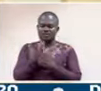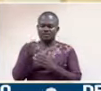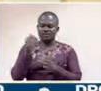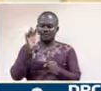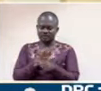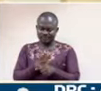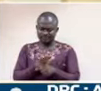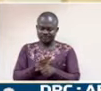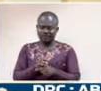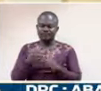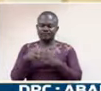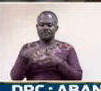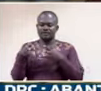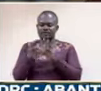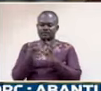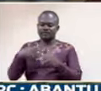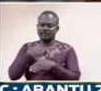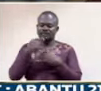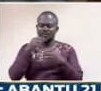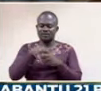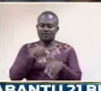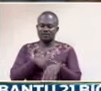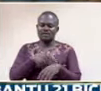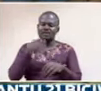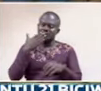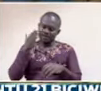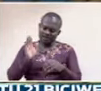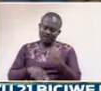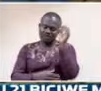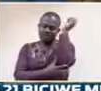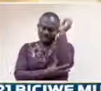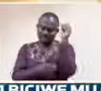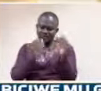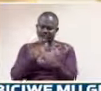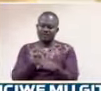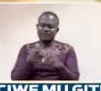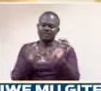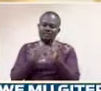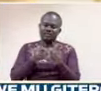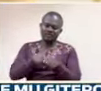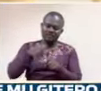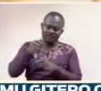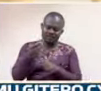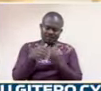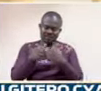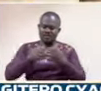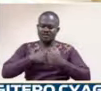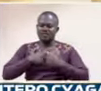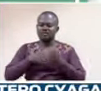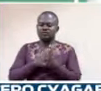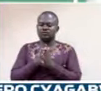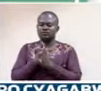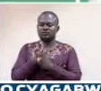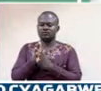menshi ku buryo usanga turi mu bibi, turi mu by'ubukene, amafaranga arabuze, nabyo ni amafaranga y'u Rwanda bari kujya